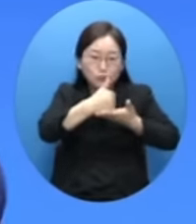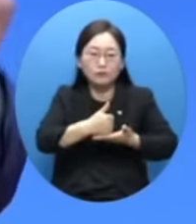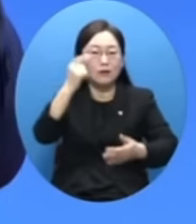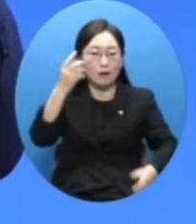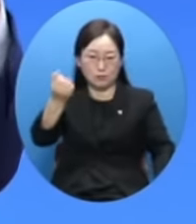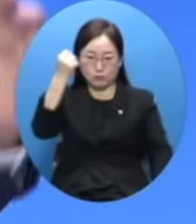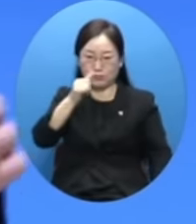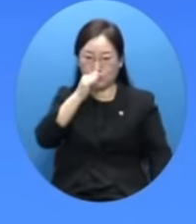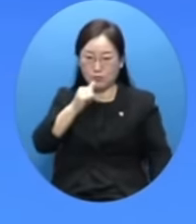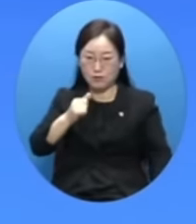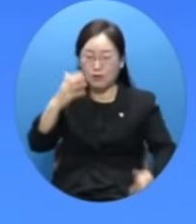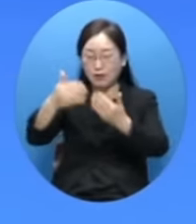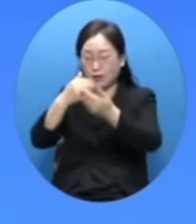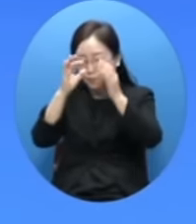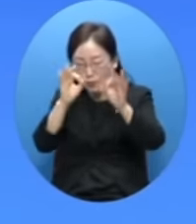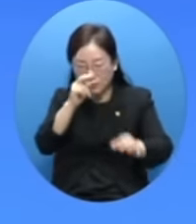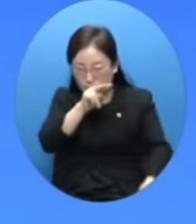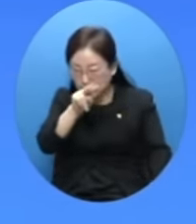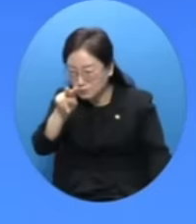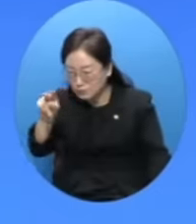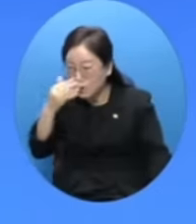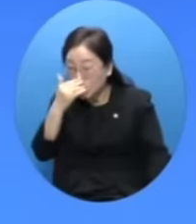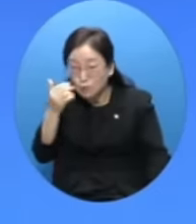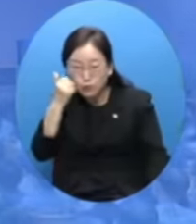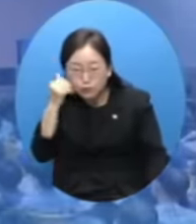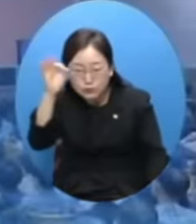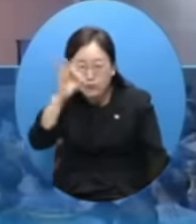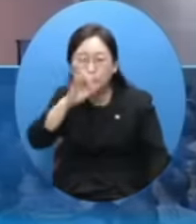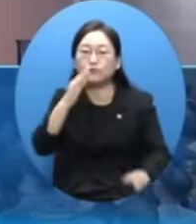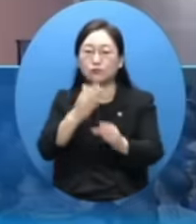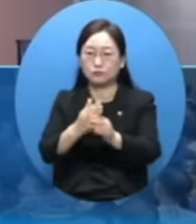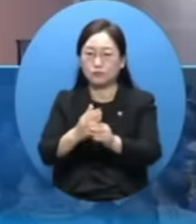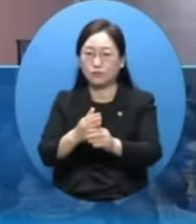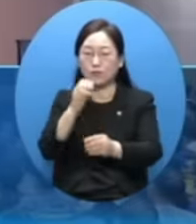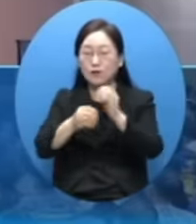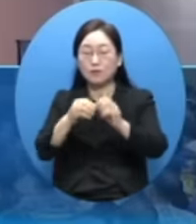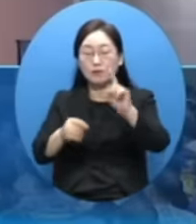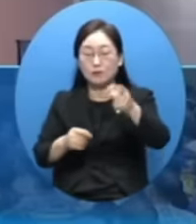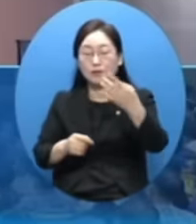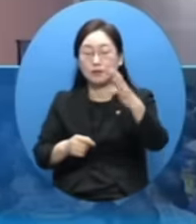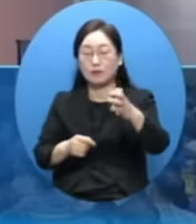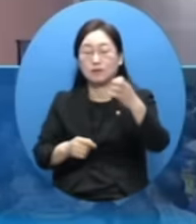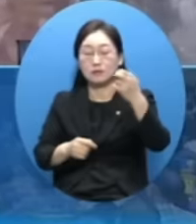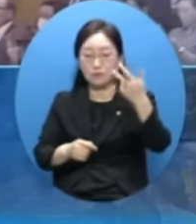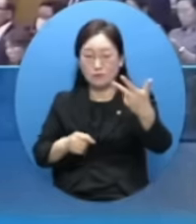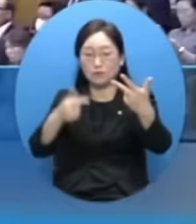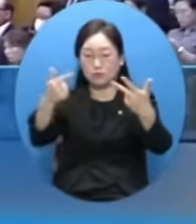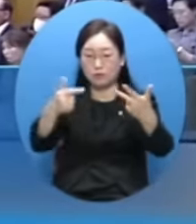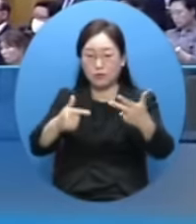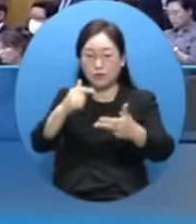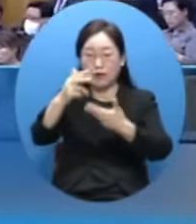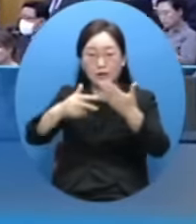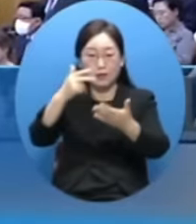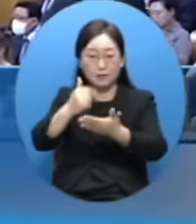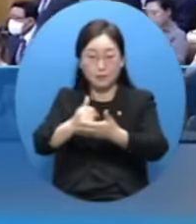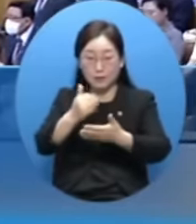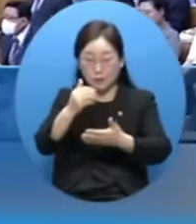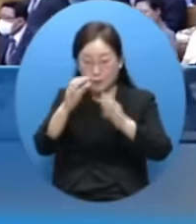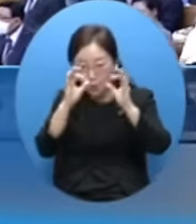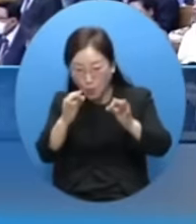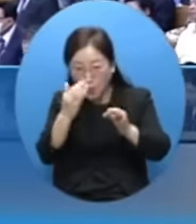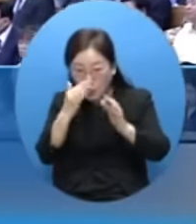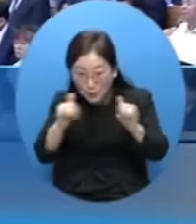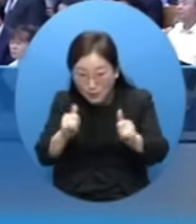언제나 겸손한 자를 찾고 계신 것입니다. 시편 147편 6절입니다. 여호와 야훼께서 겸손한 자들은